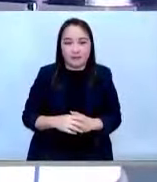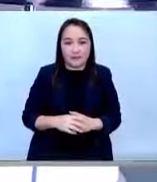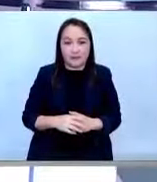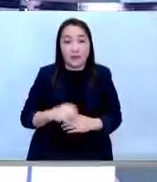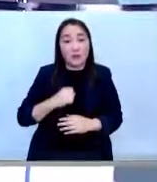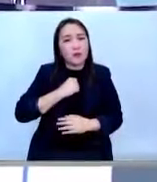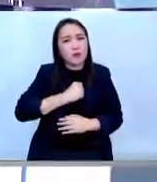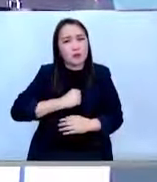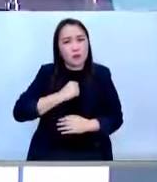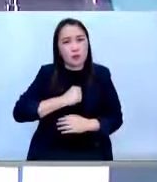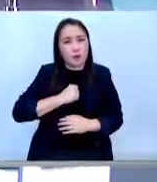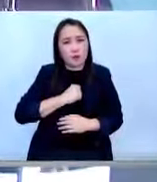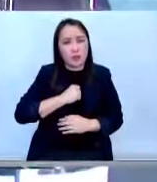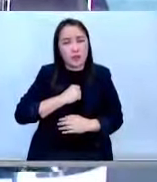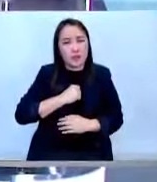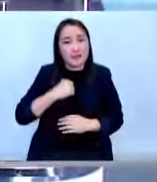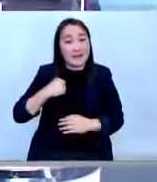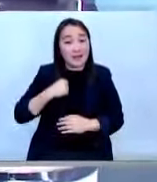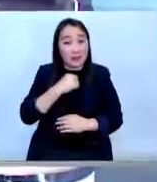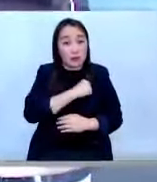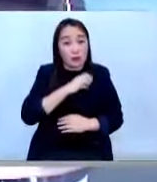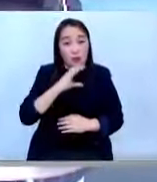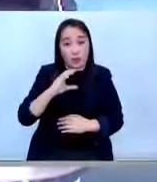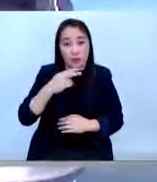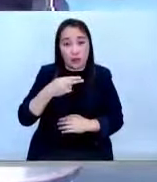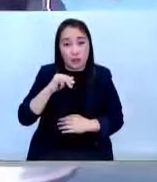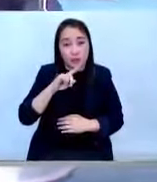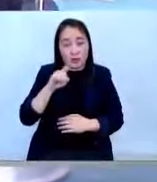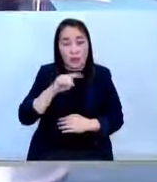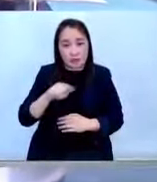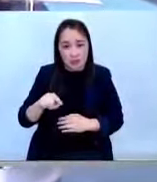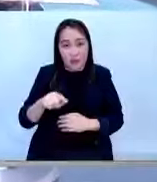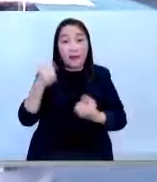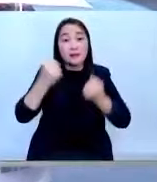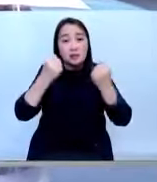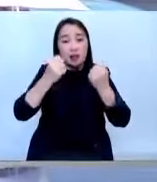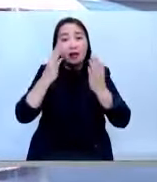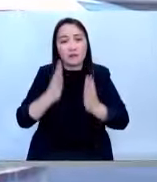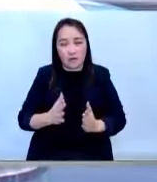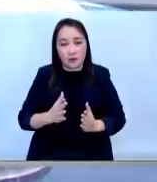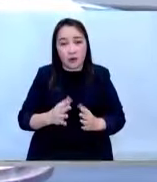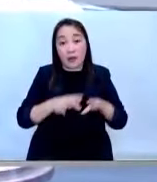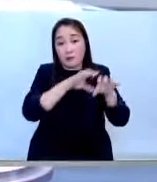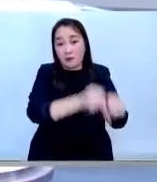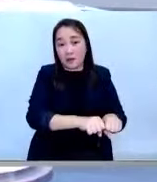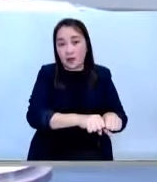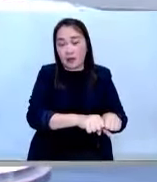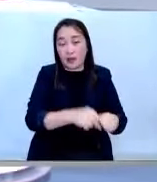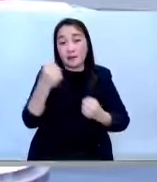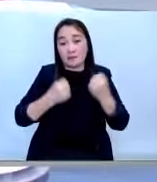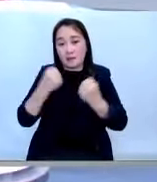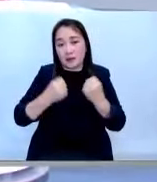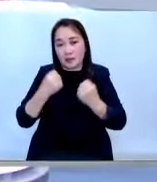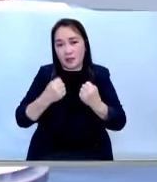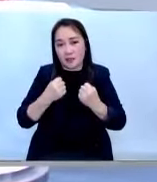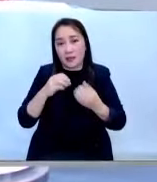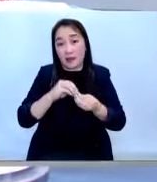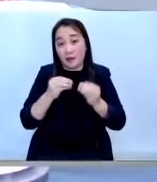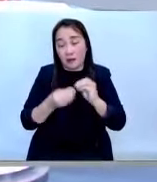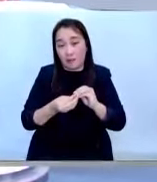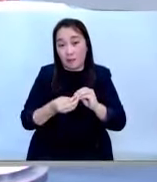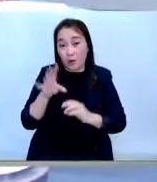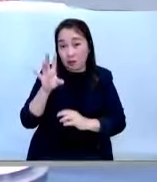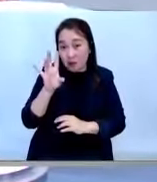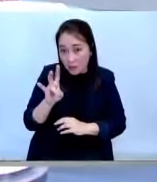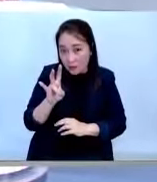si Senador Chis Escudero matapos aminin driver ng pamilya niya ang nahuling nagmamaneho sa sasakyang may plate number 7